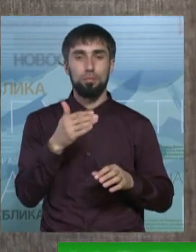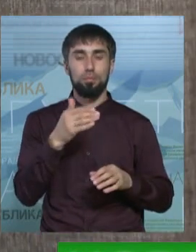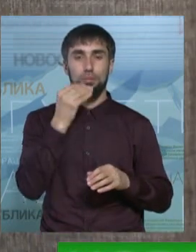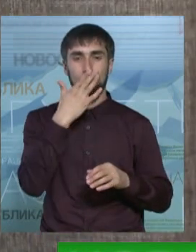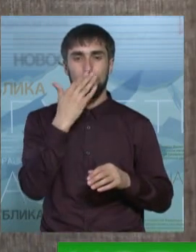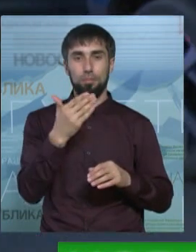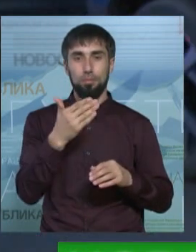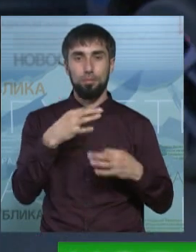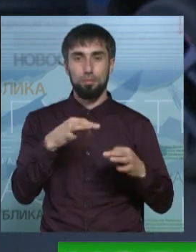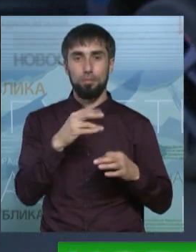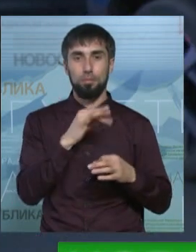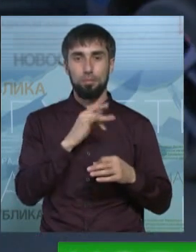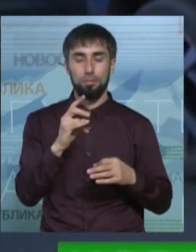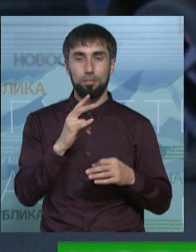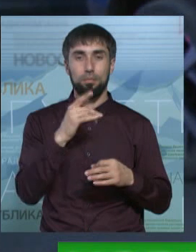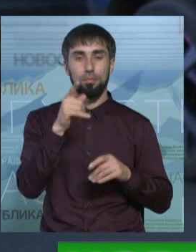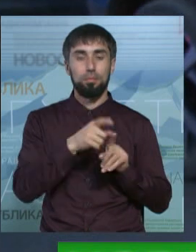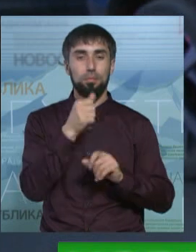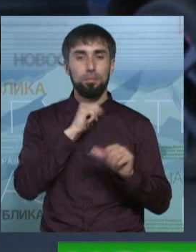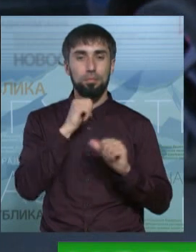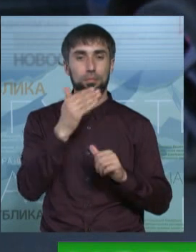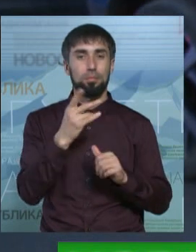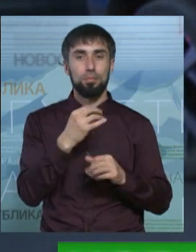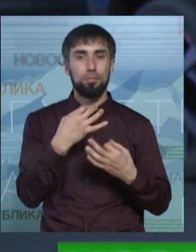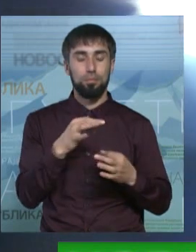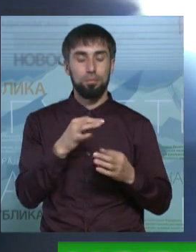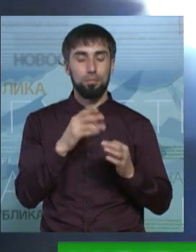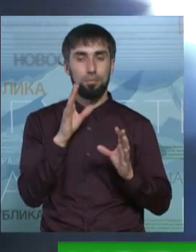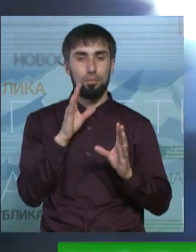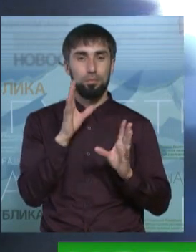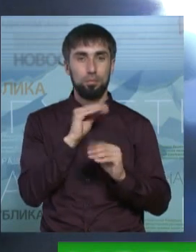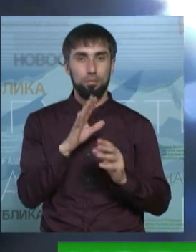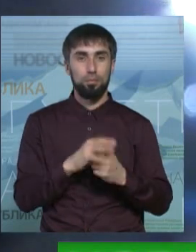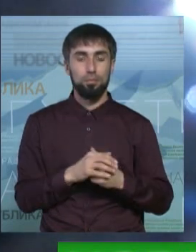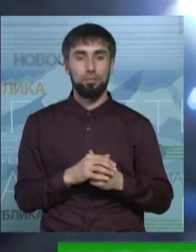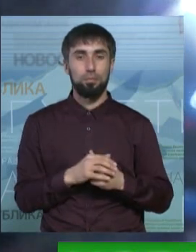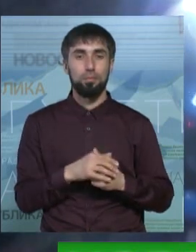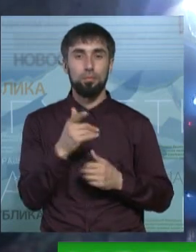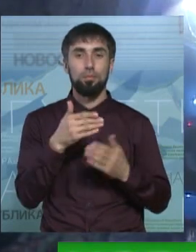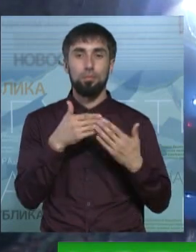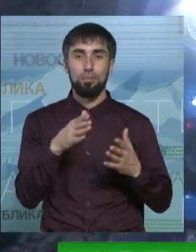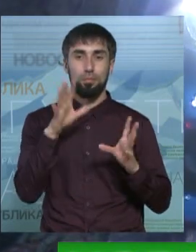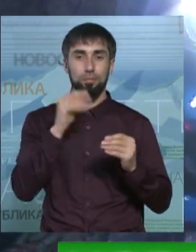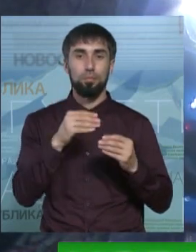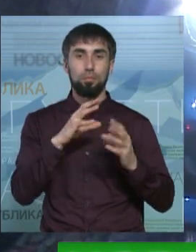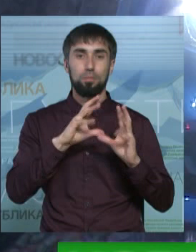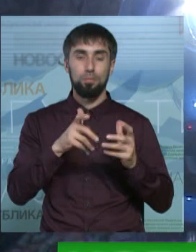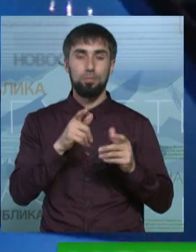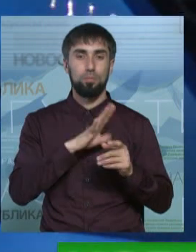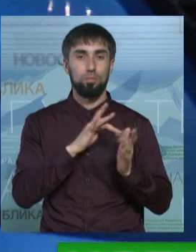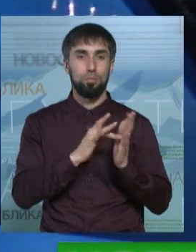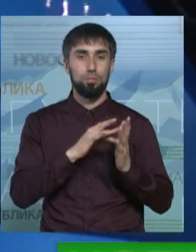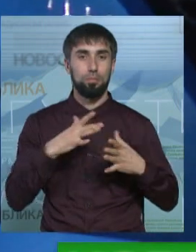такую возможность непрофессиональным тестировщикам не случайно. Открыть для жителей не только нашей страны, но и всего мира туристический